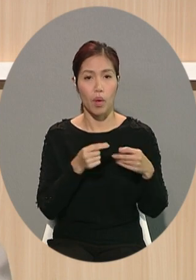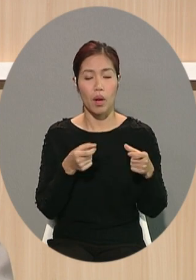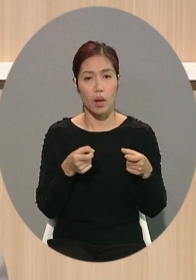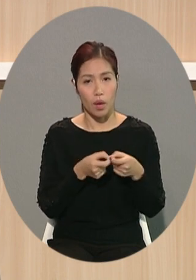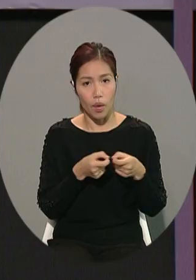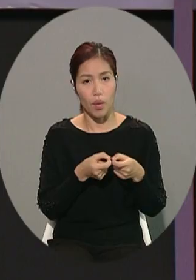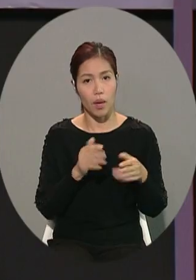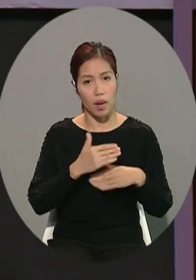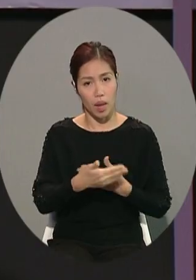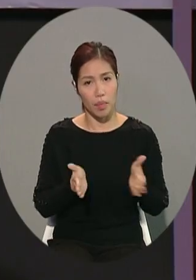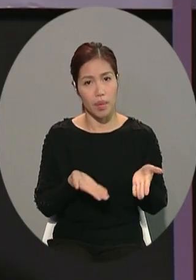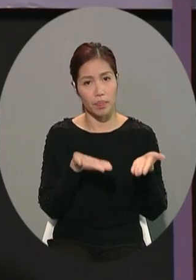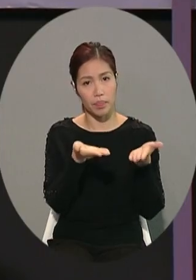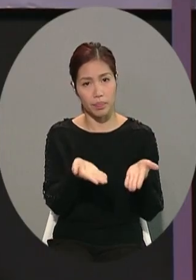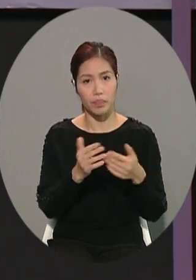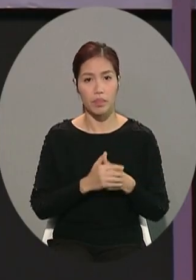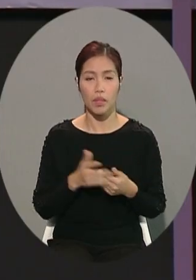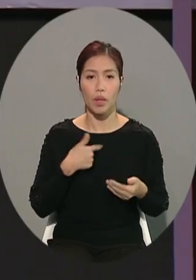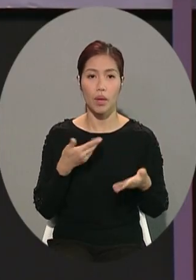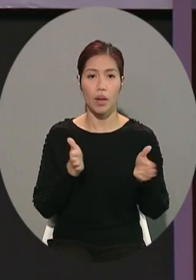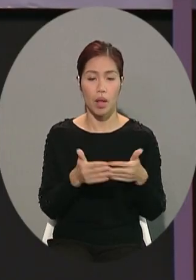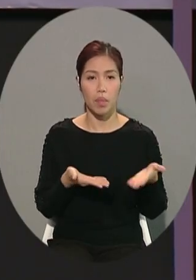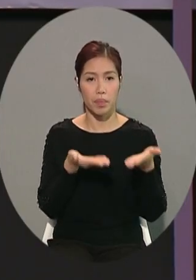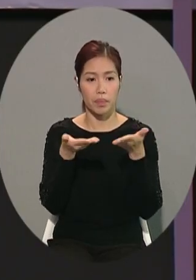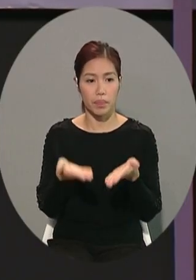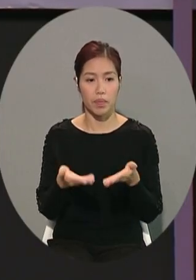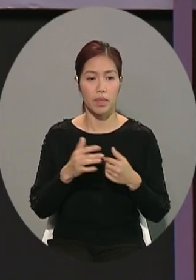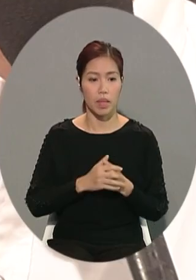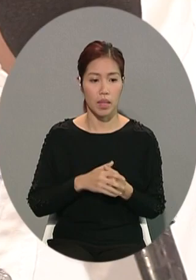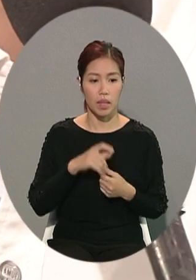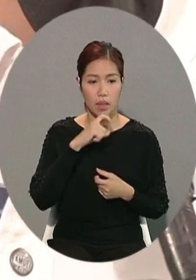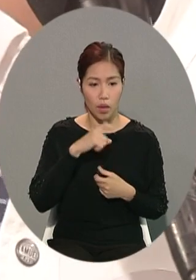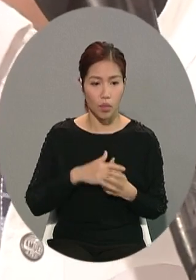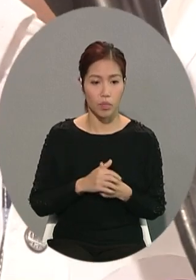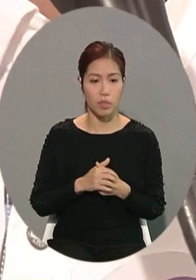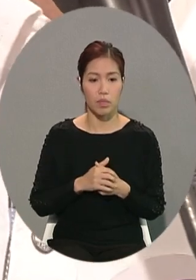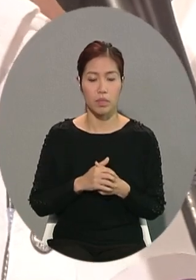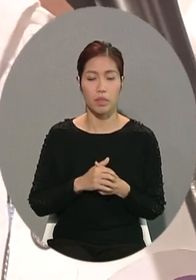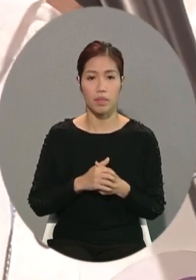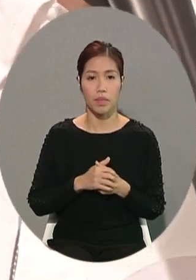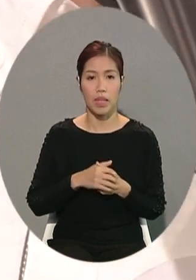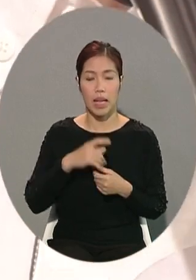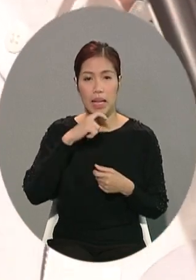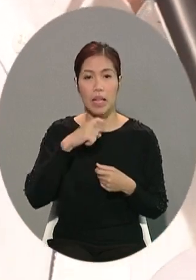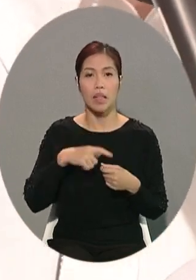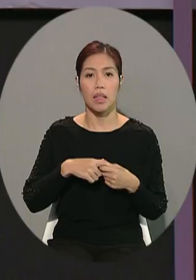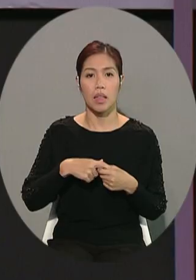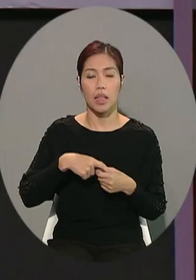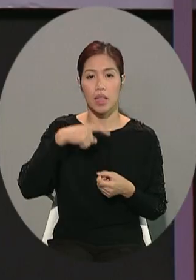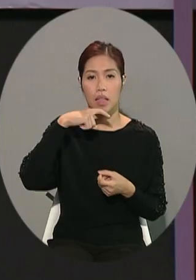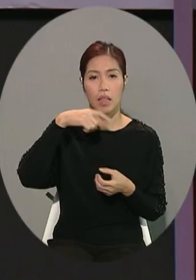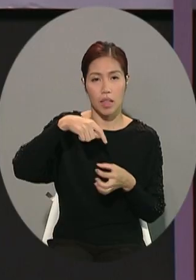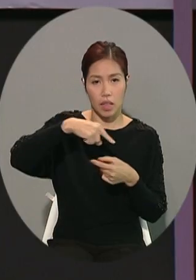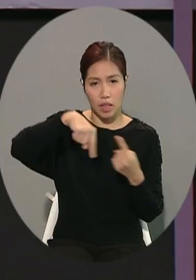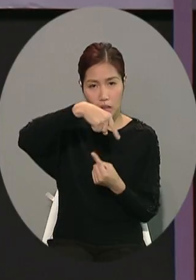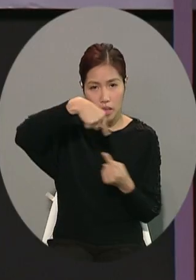绍。 我送的礼物咧就是一个弹弓嚟嘅，咁就送俾阿黄生啦、黄良喜啦。咁就呢、